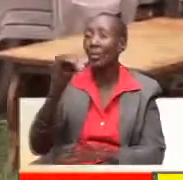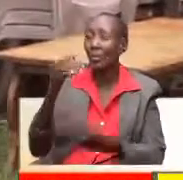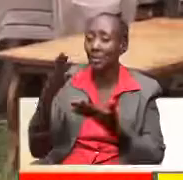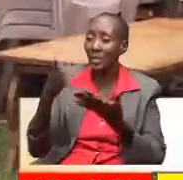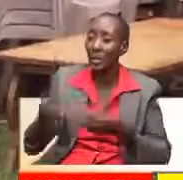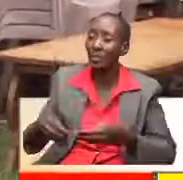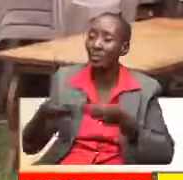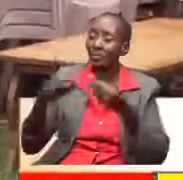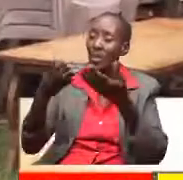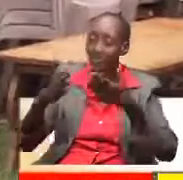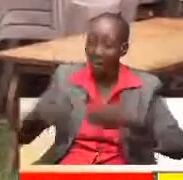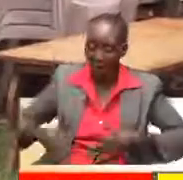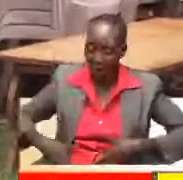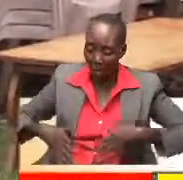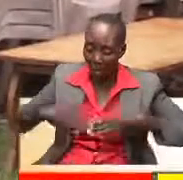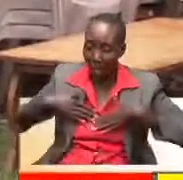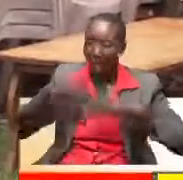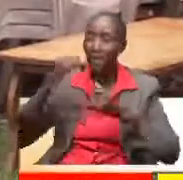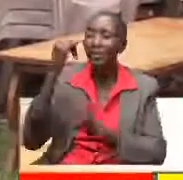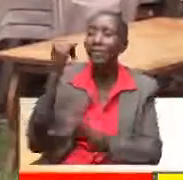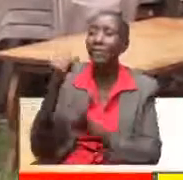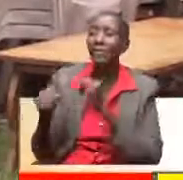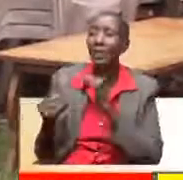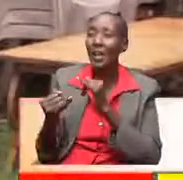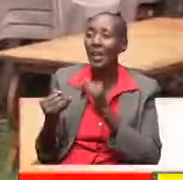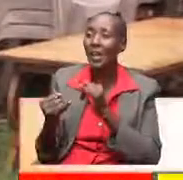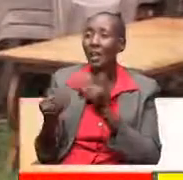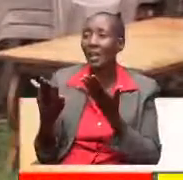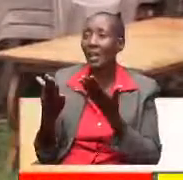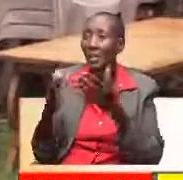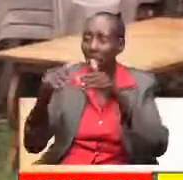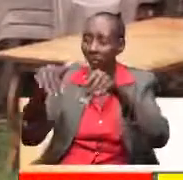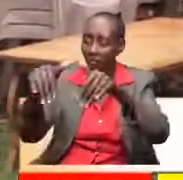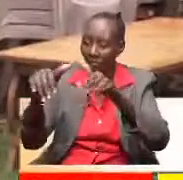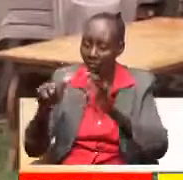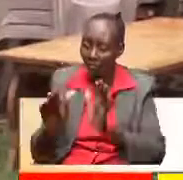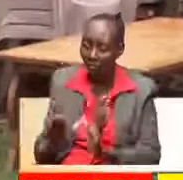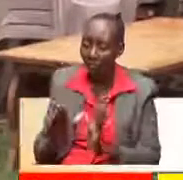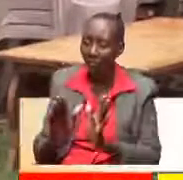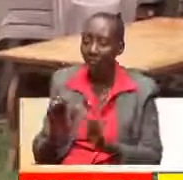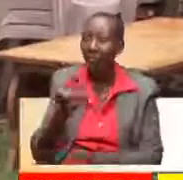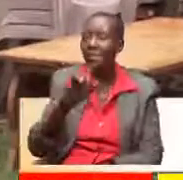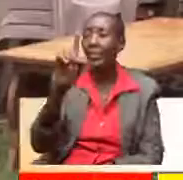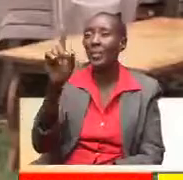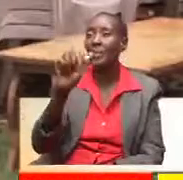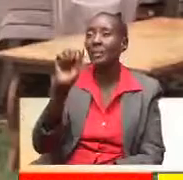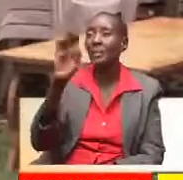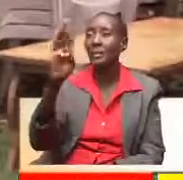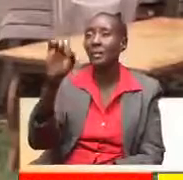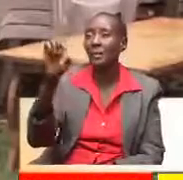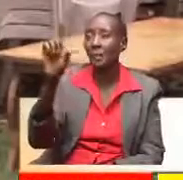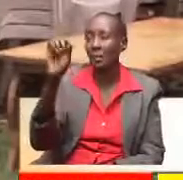Brian, deposa hatimaye waweze kulaza. Zablon, Masharia